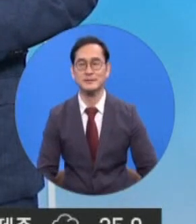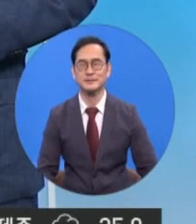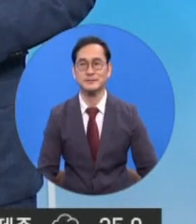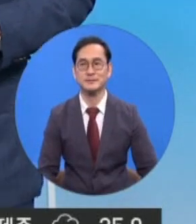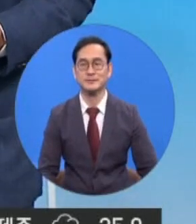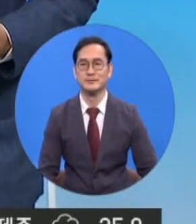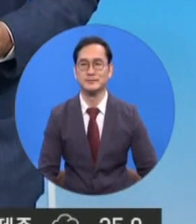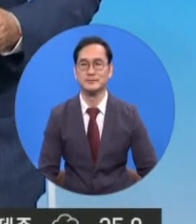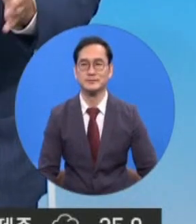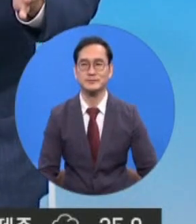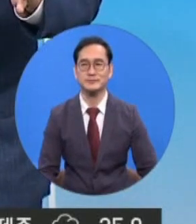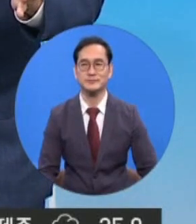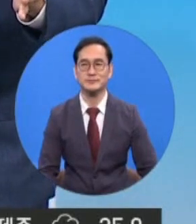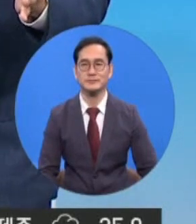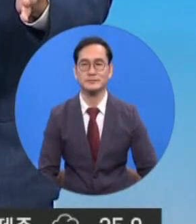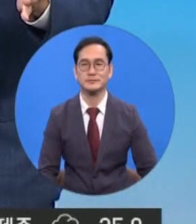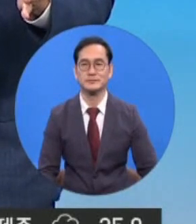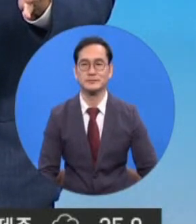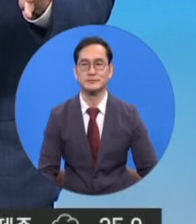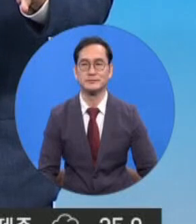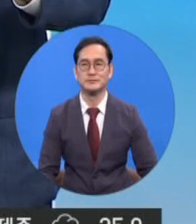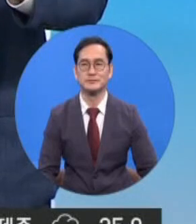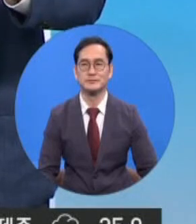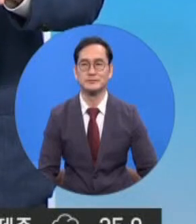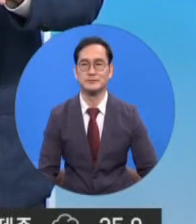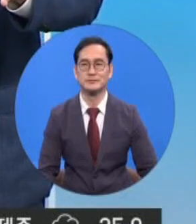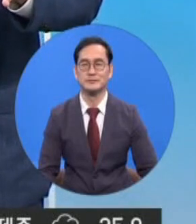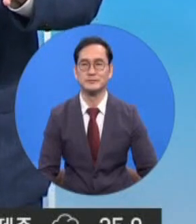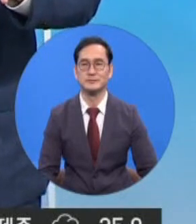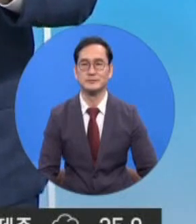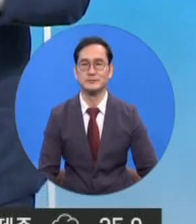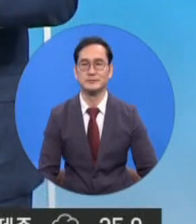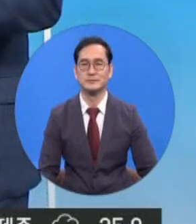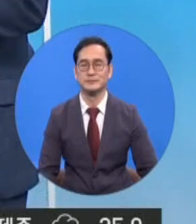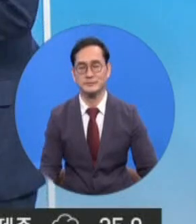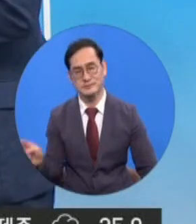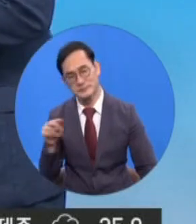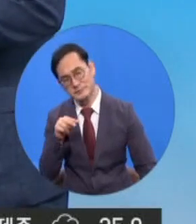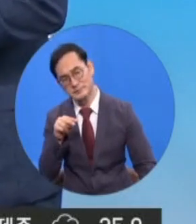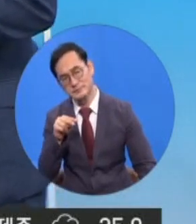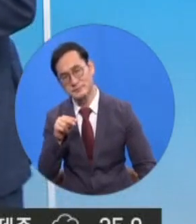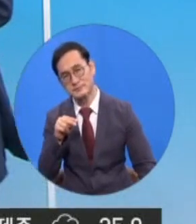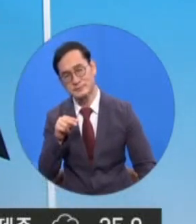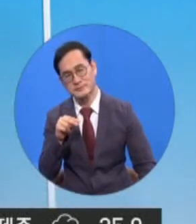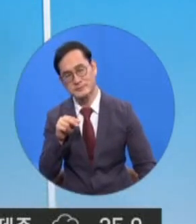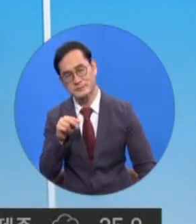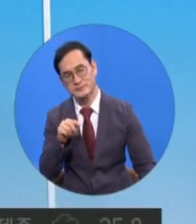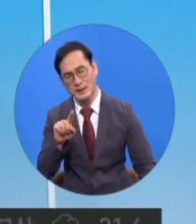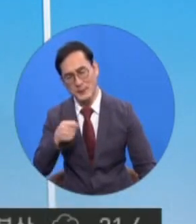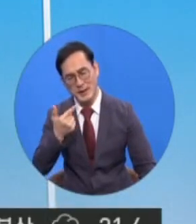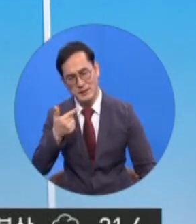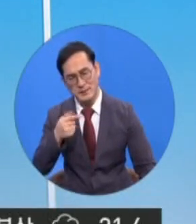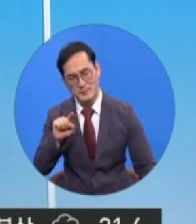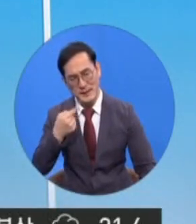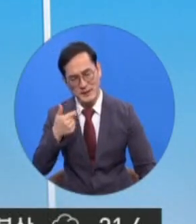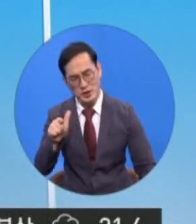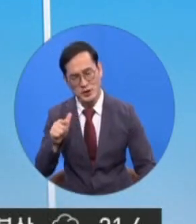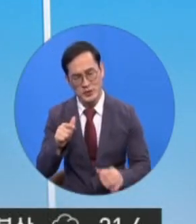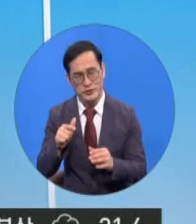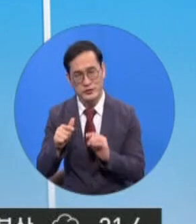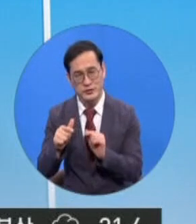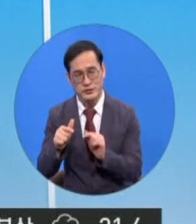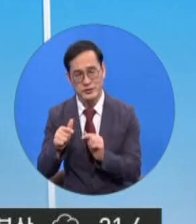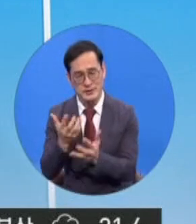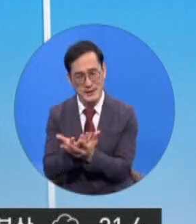그러니까 박지원 원장 개입설 을 주장하는 측에서 볼 때는 200 6건 이나 10일날 바로 만나기